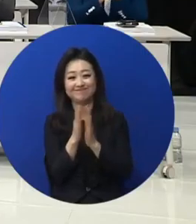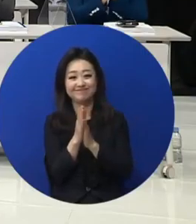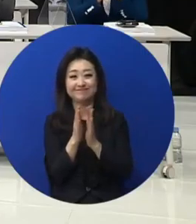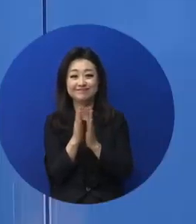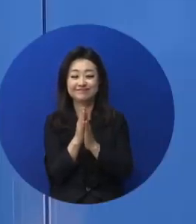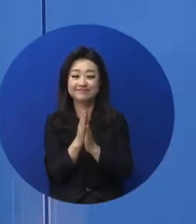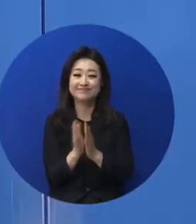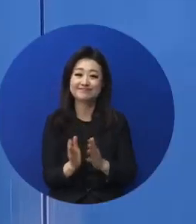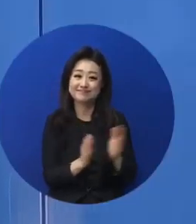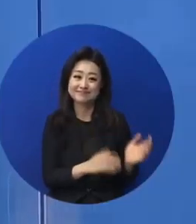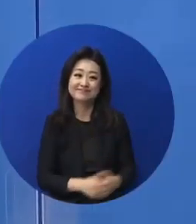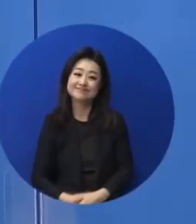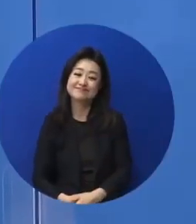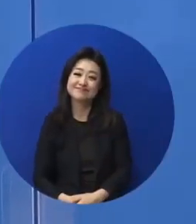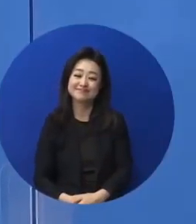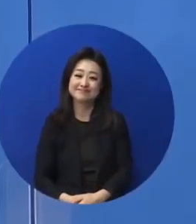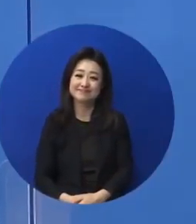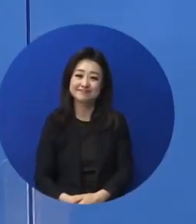다음은